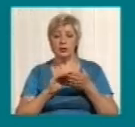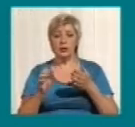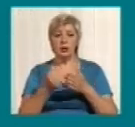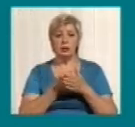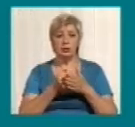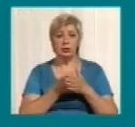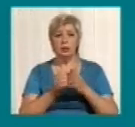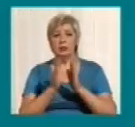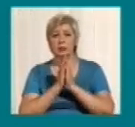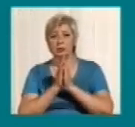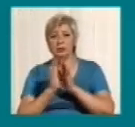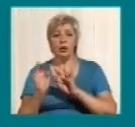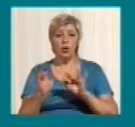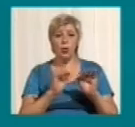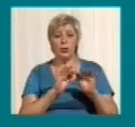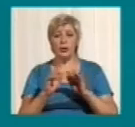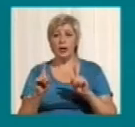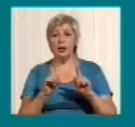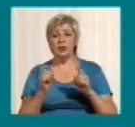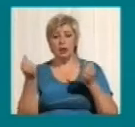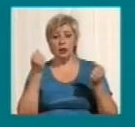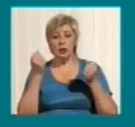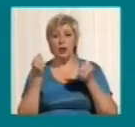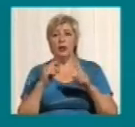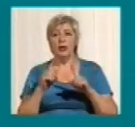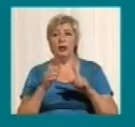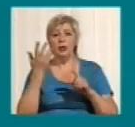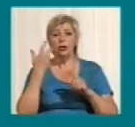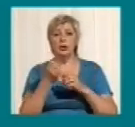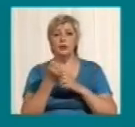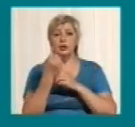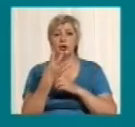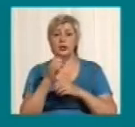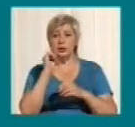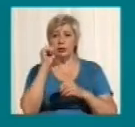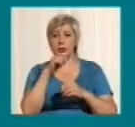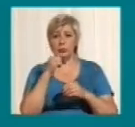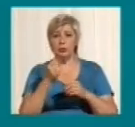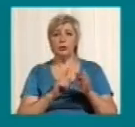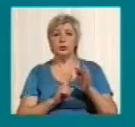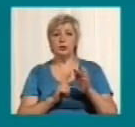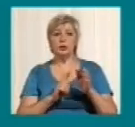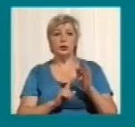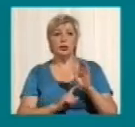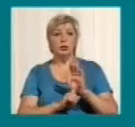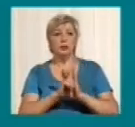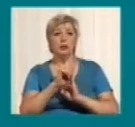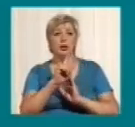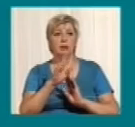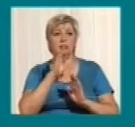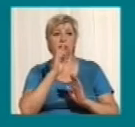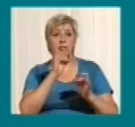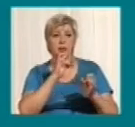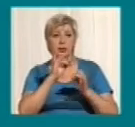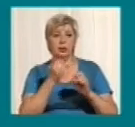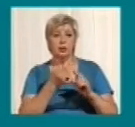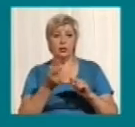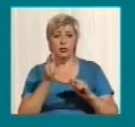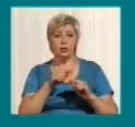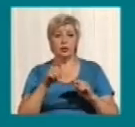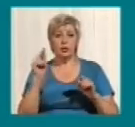того, щоб виявити це питання. І коли в 14-му році зайшла мова про те, що школа буде ліцензуватися,